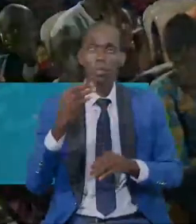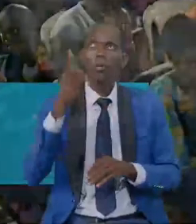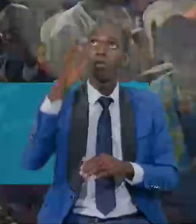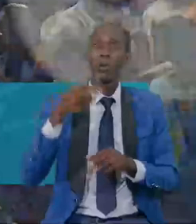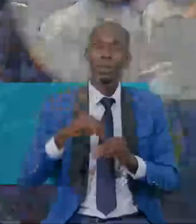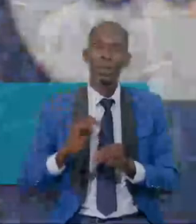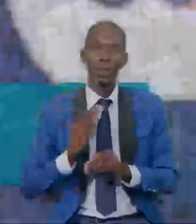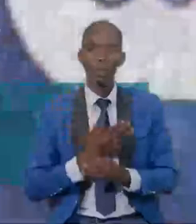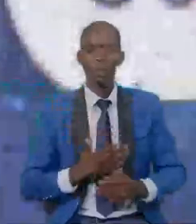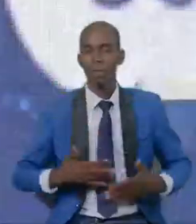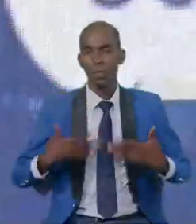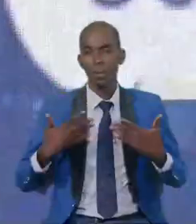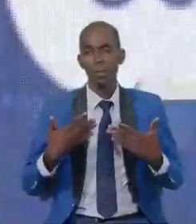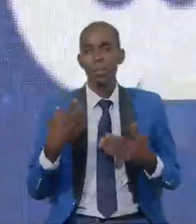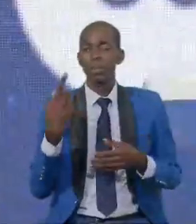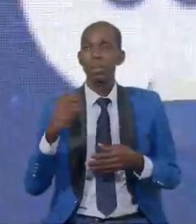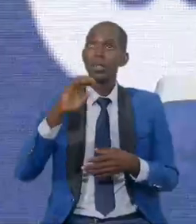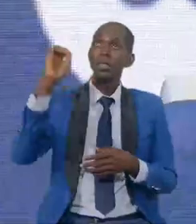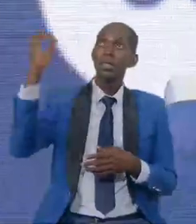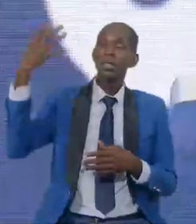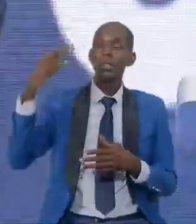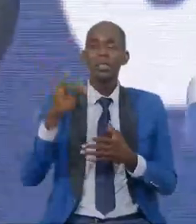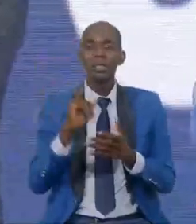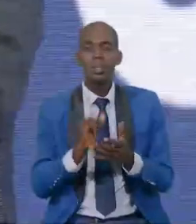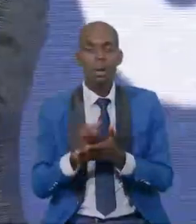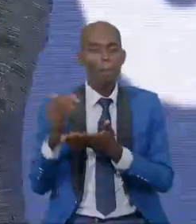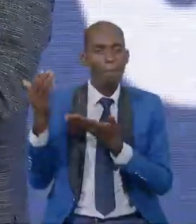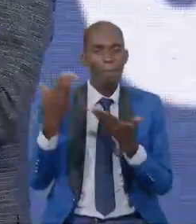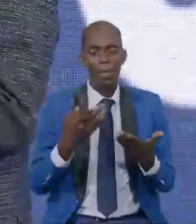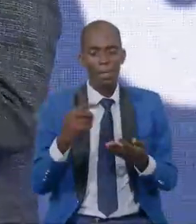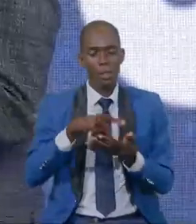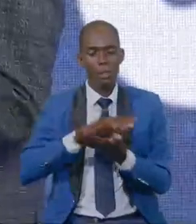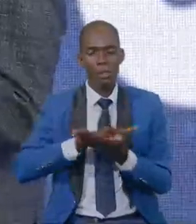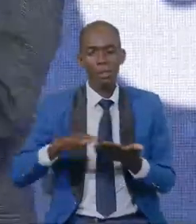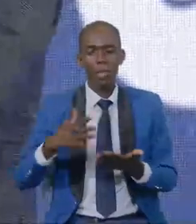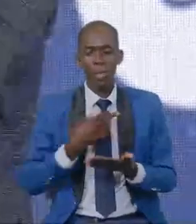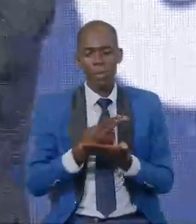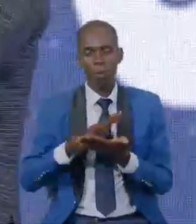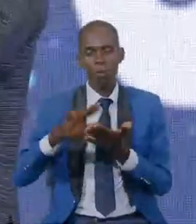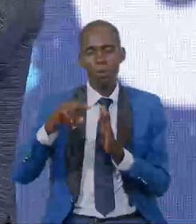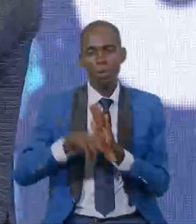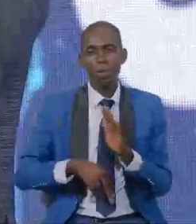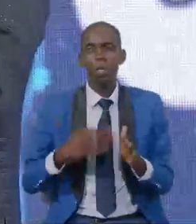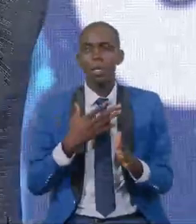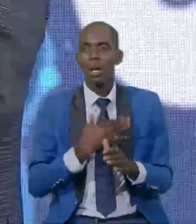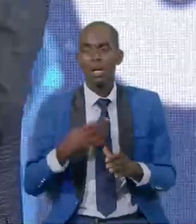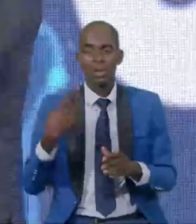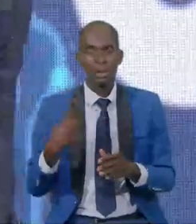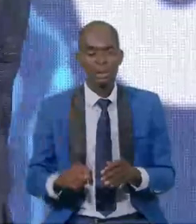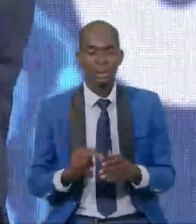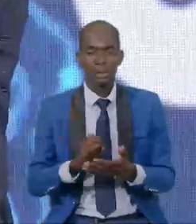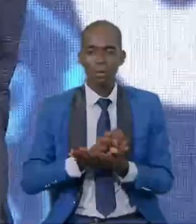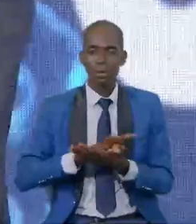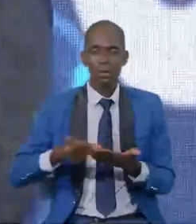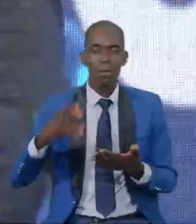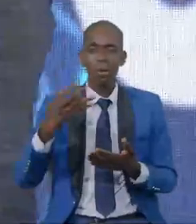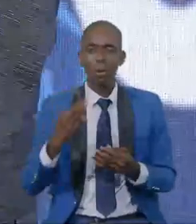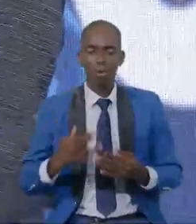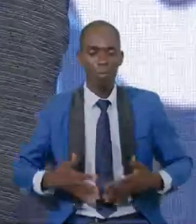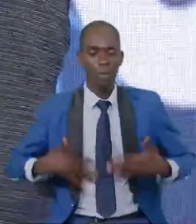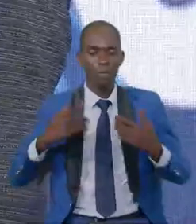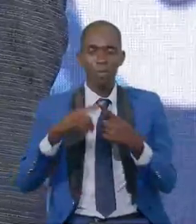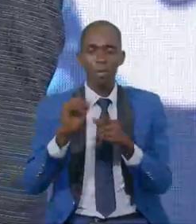qui apporte la paix de Dieu dans notre cœur. That brings the purity and the holiness and the sanctity of life to everyone